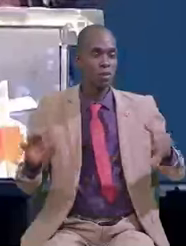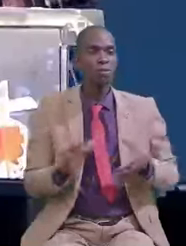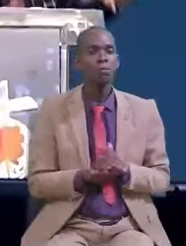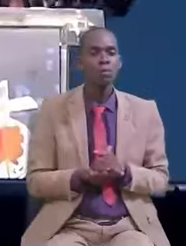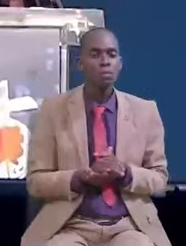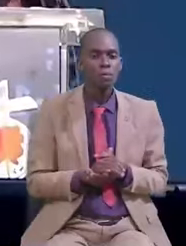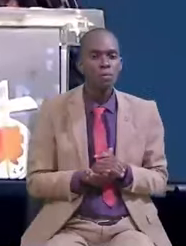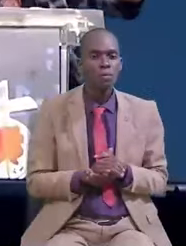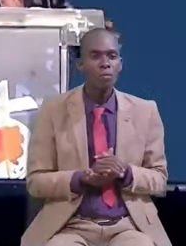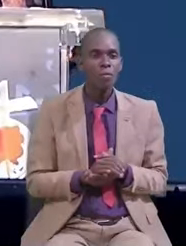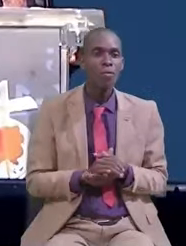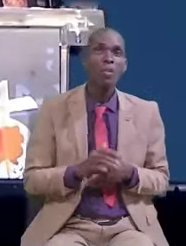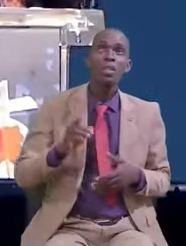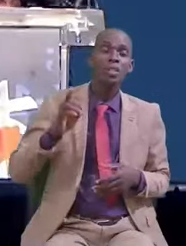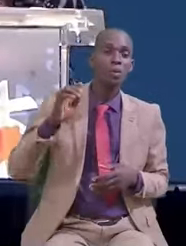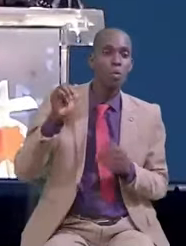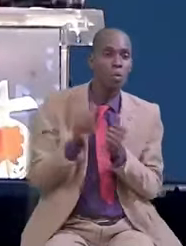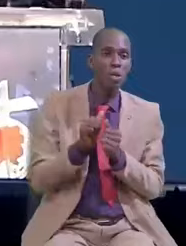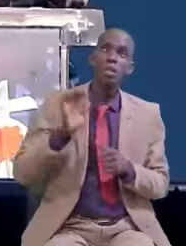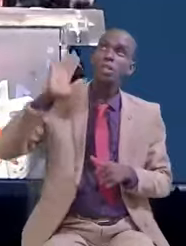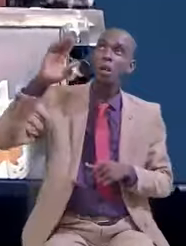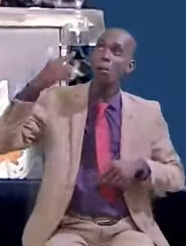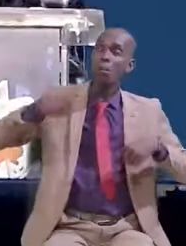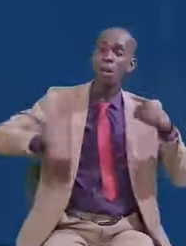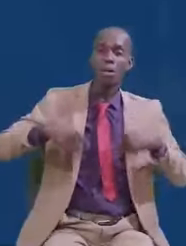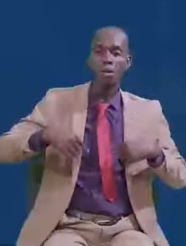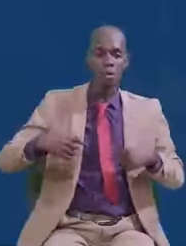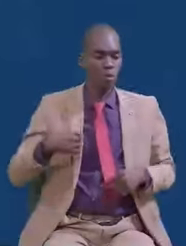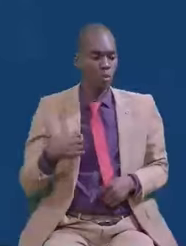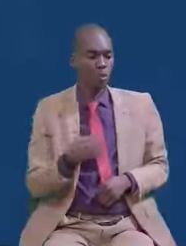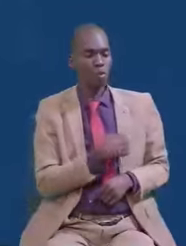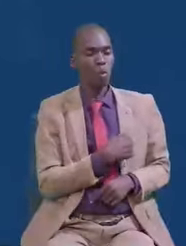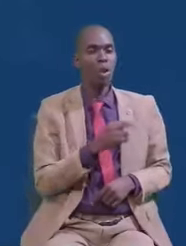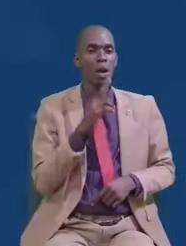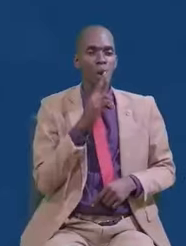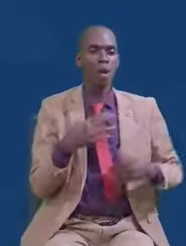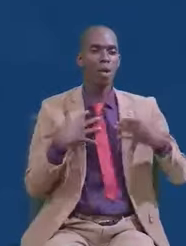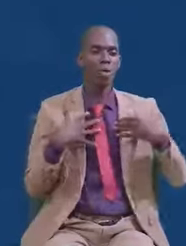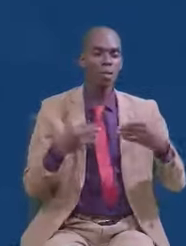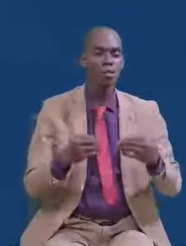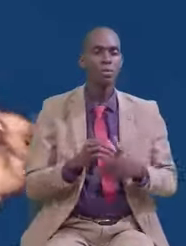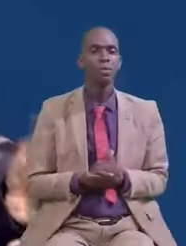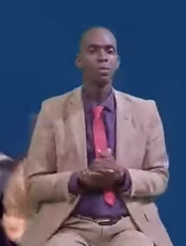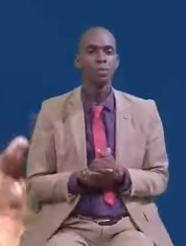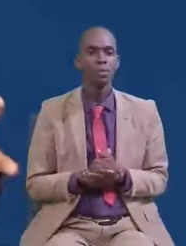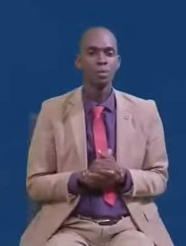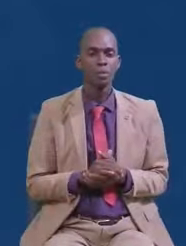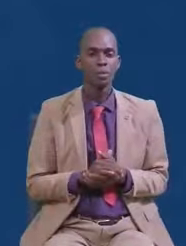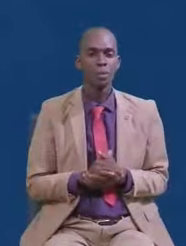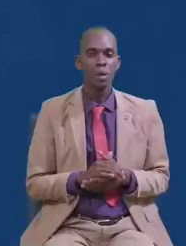C'est par ces meurtrissures que nous sommes guéris. Par ces